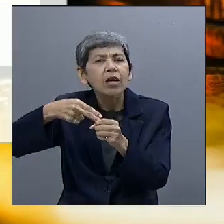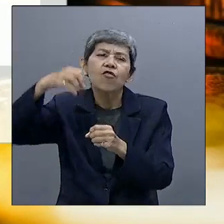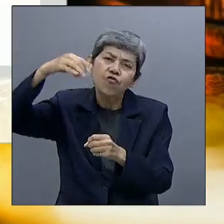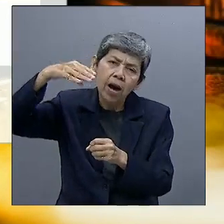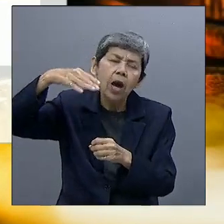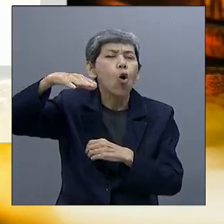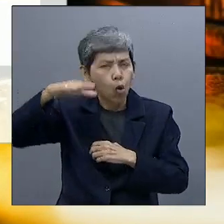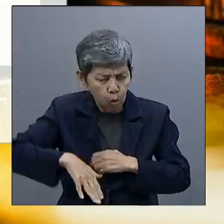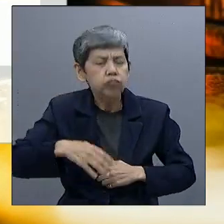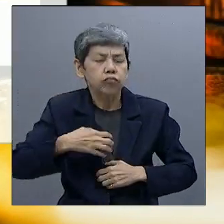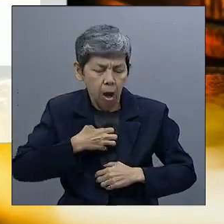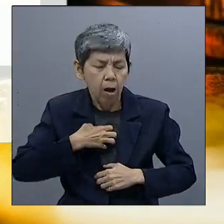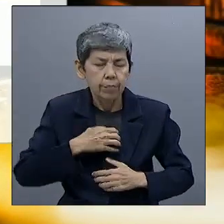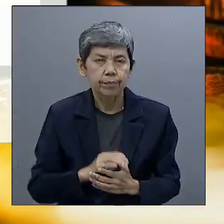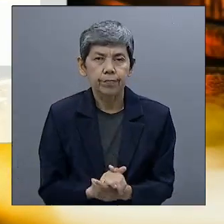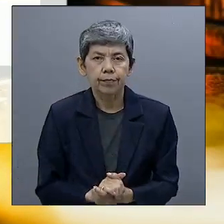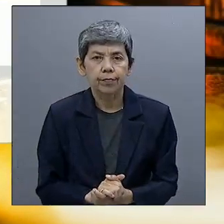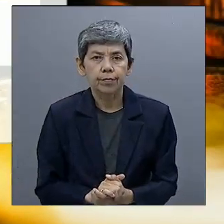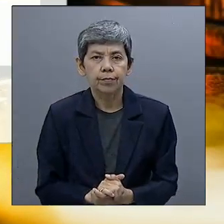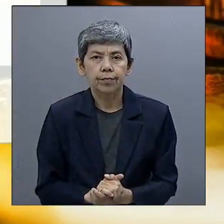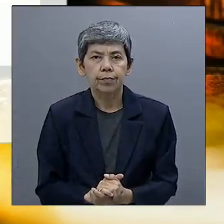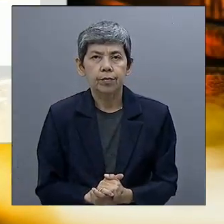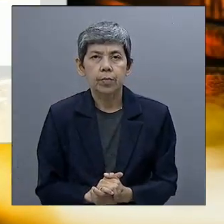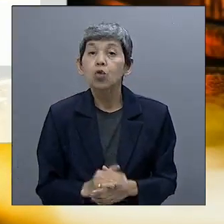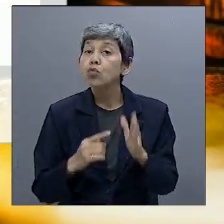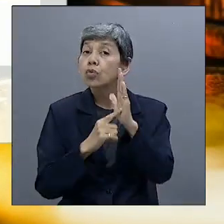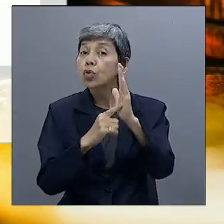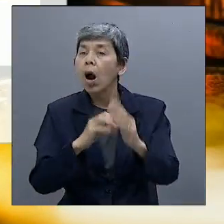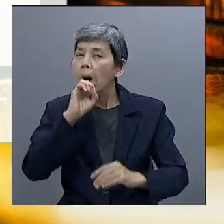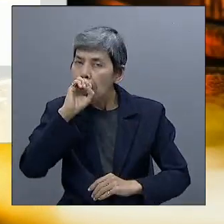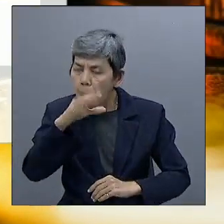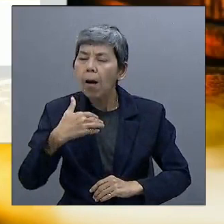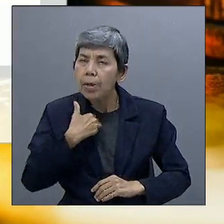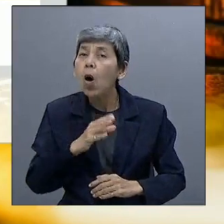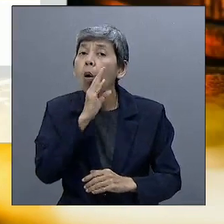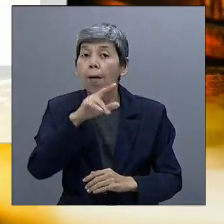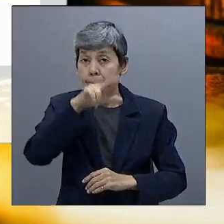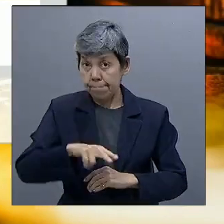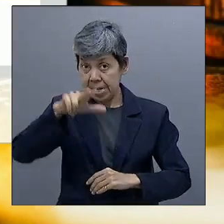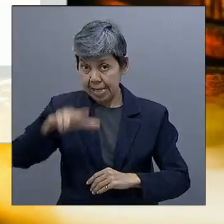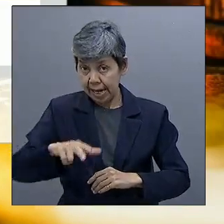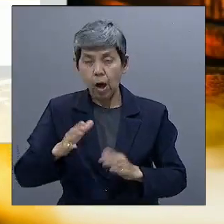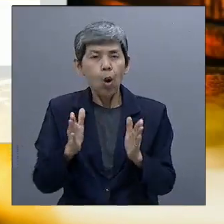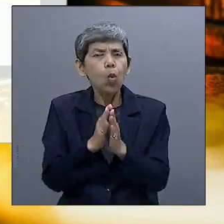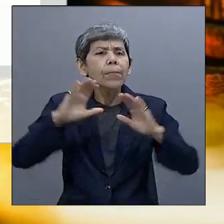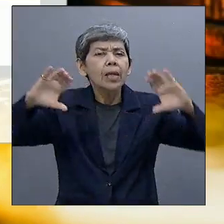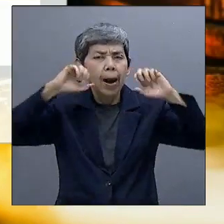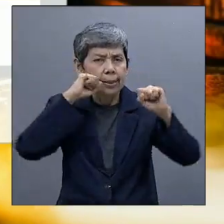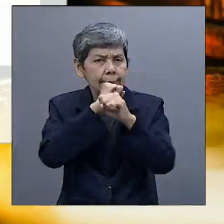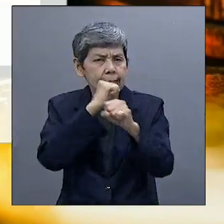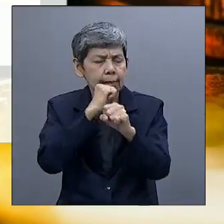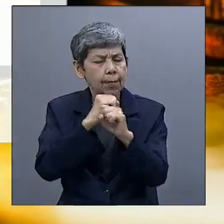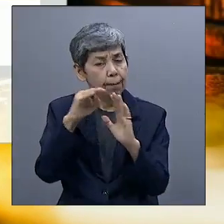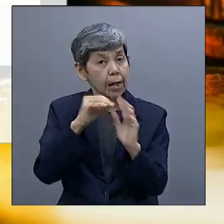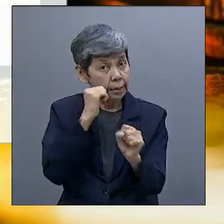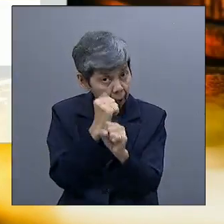ำมันไฟฟ้าเป็นต้นค่ะกลุ่มตัวอย่างระบุเพิ่มเติมนะคะว่าหากพรรคเพื่อไทยและพรรคร่วมรัฐบาลสามารถทำนโยบายดังก